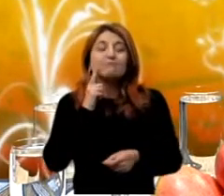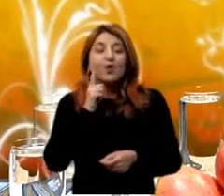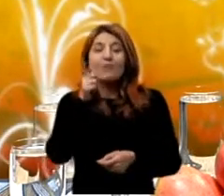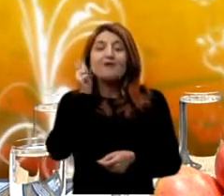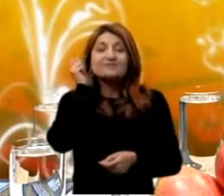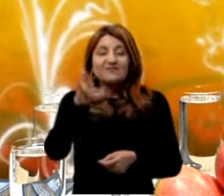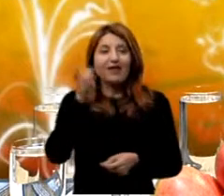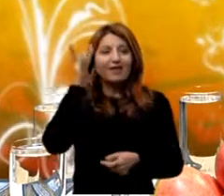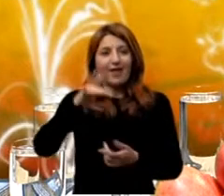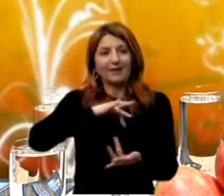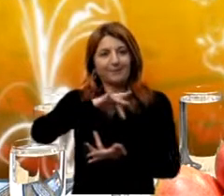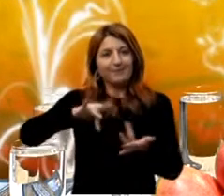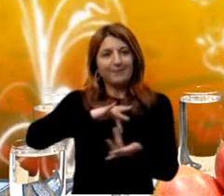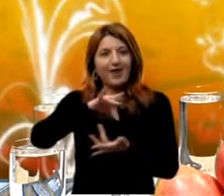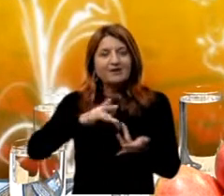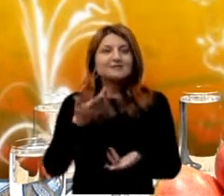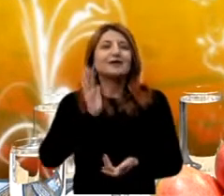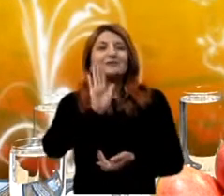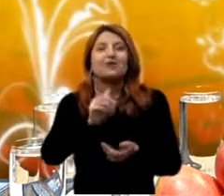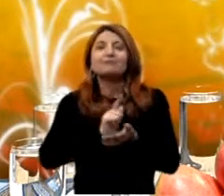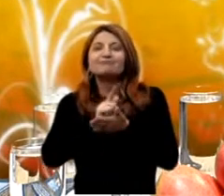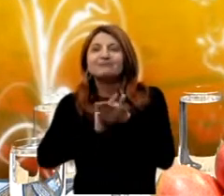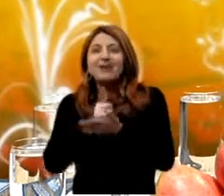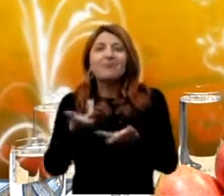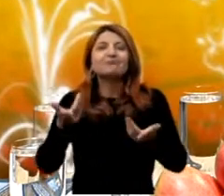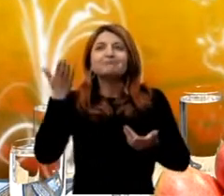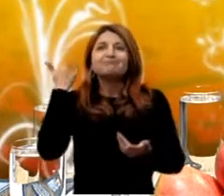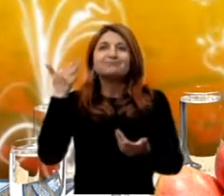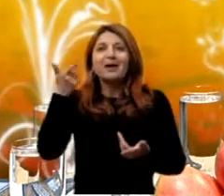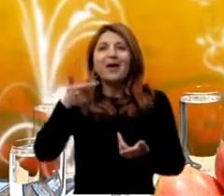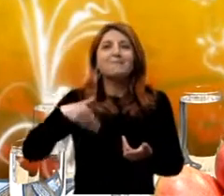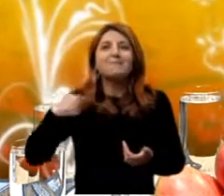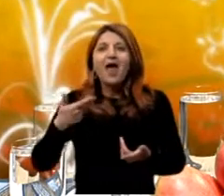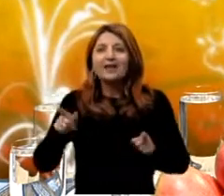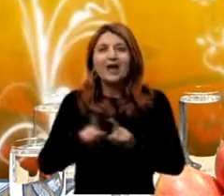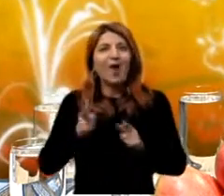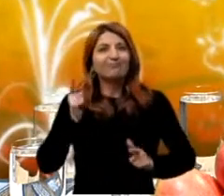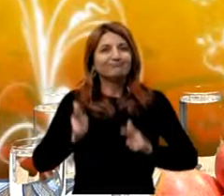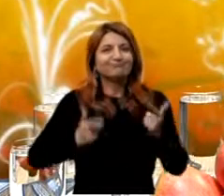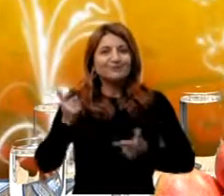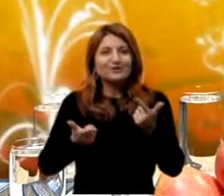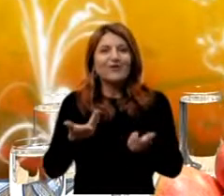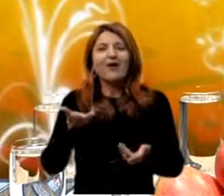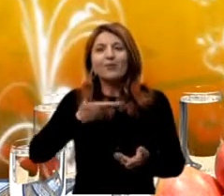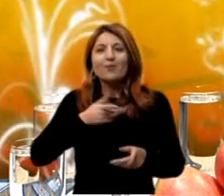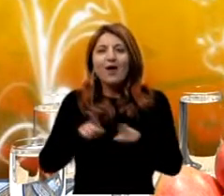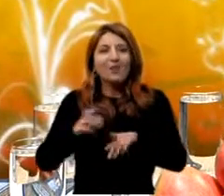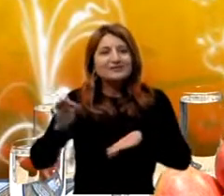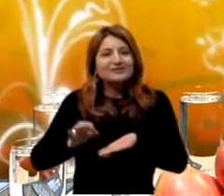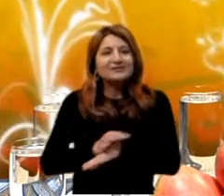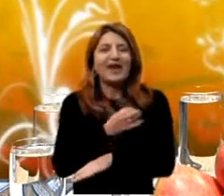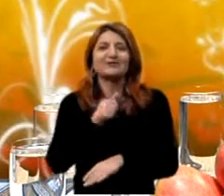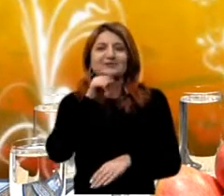neki ples iz nekog svog životnog razdoblja koje vam je najsjajnije bilo, da se povratite u onu sreću i zadovoljstvo